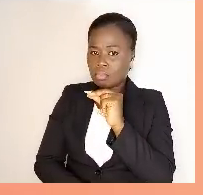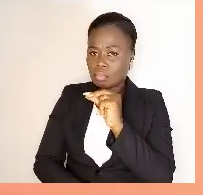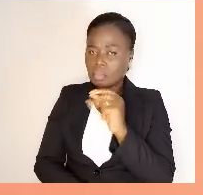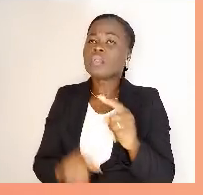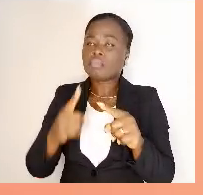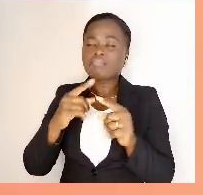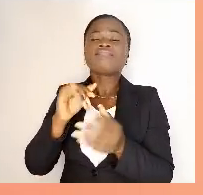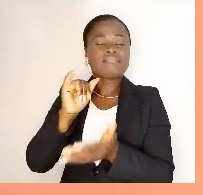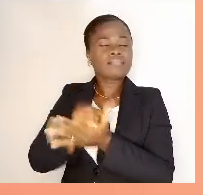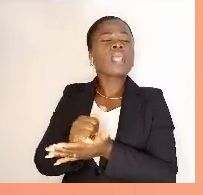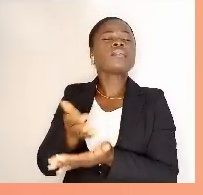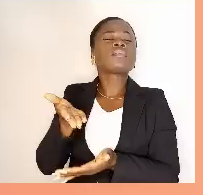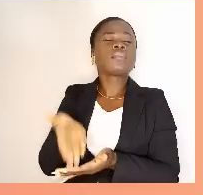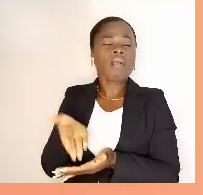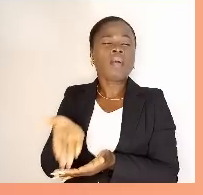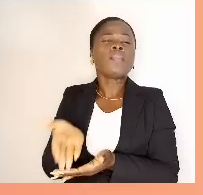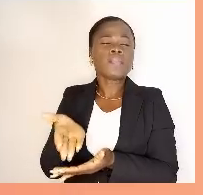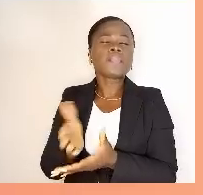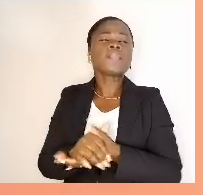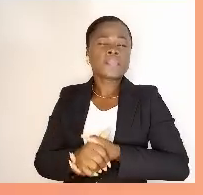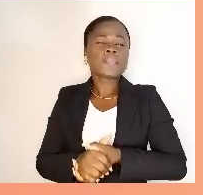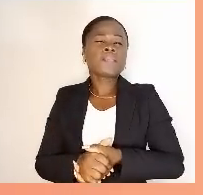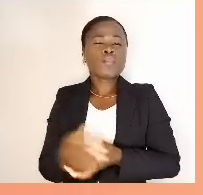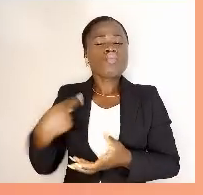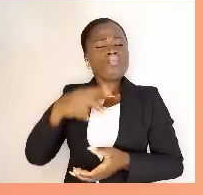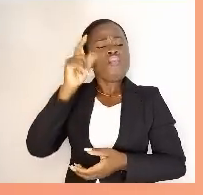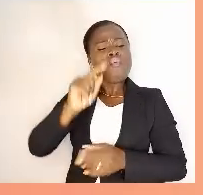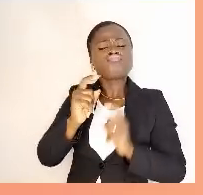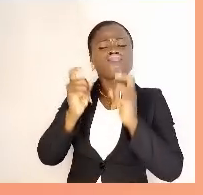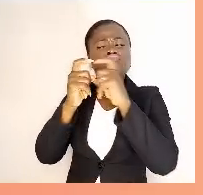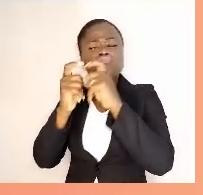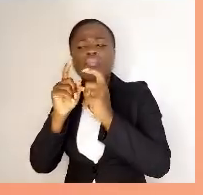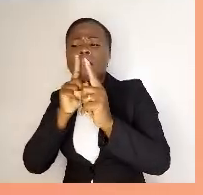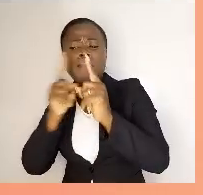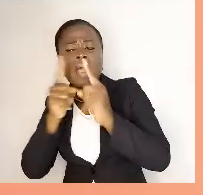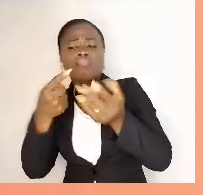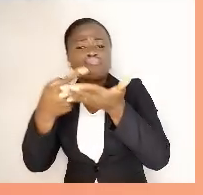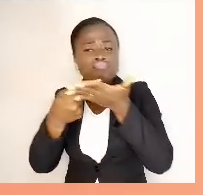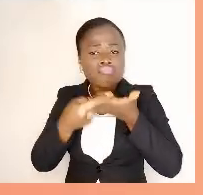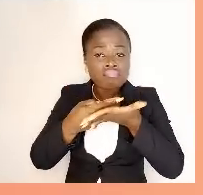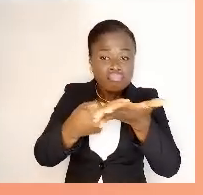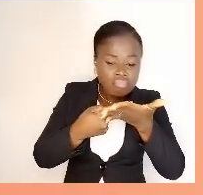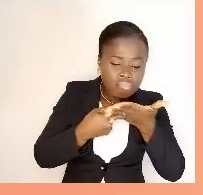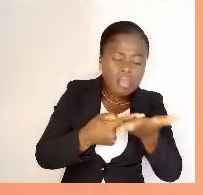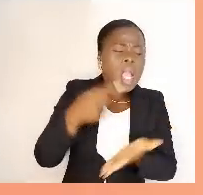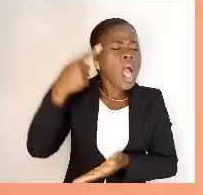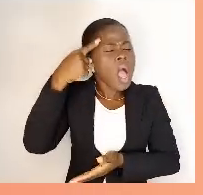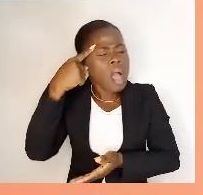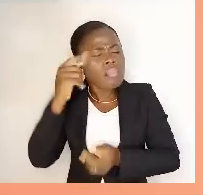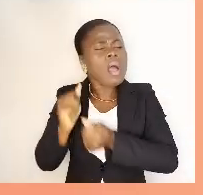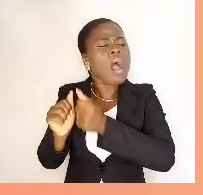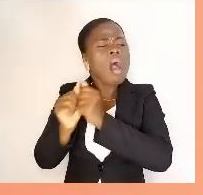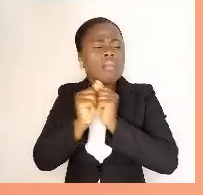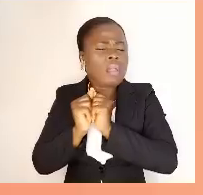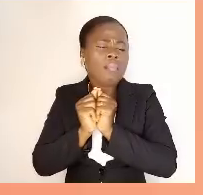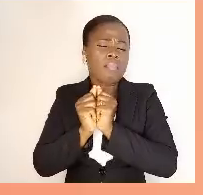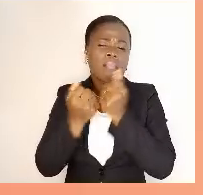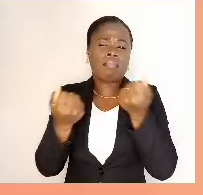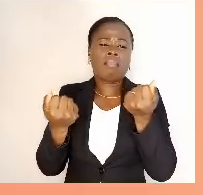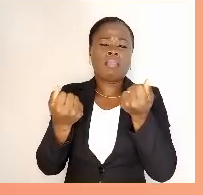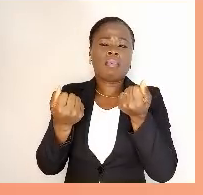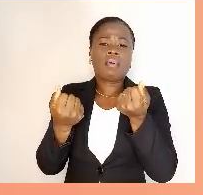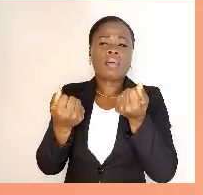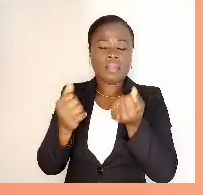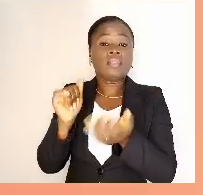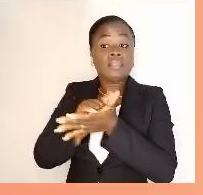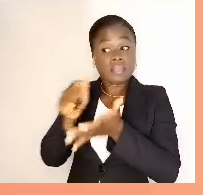ailleurs. C'est justement à nous concerter à repenser ensemble